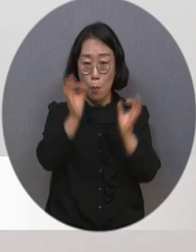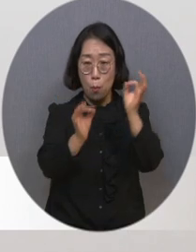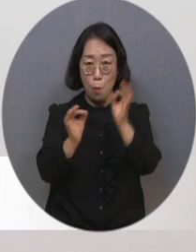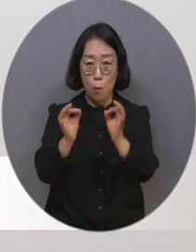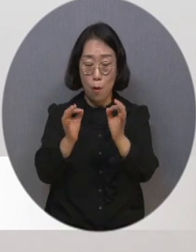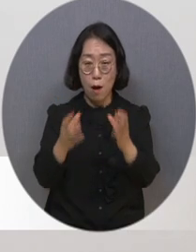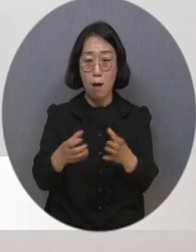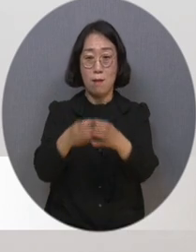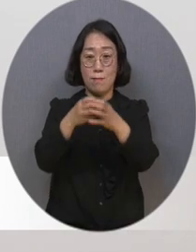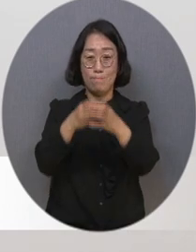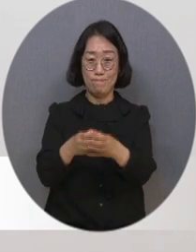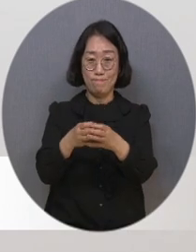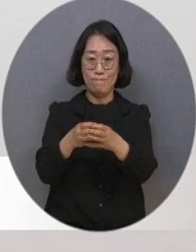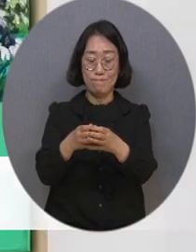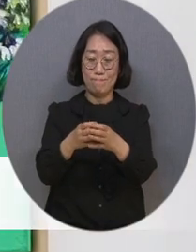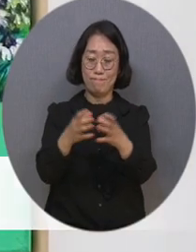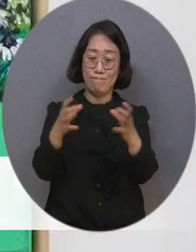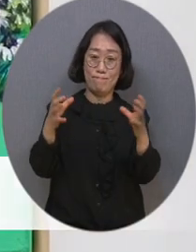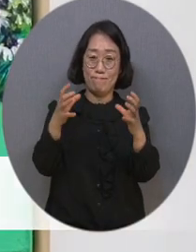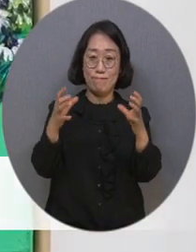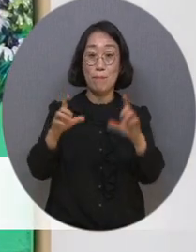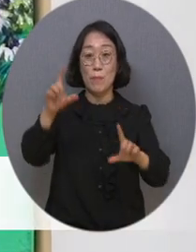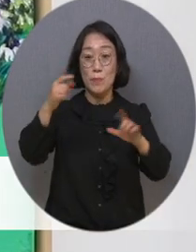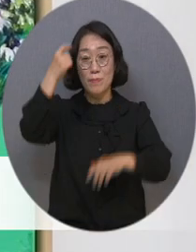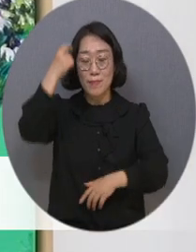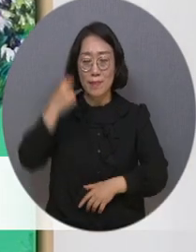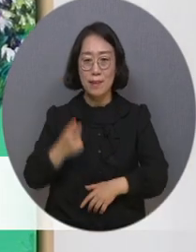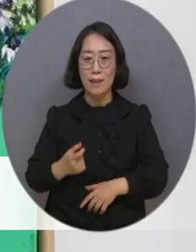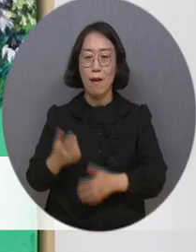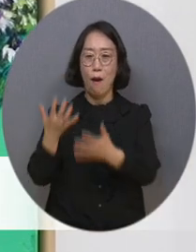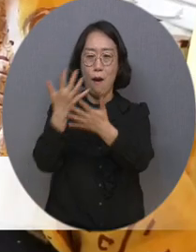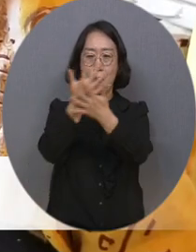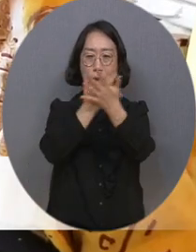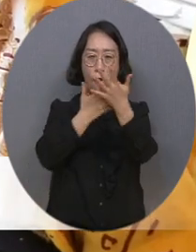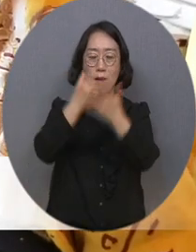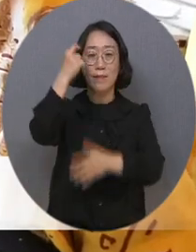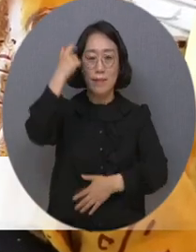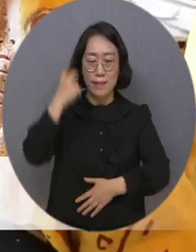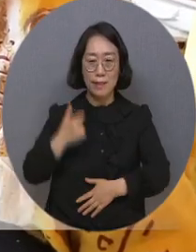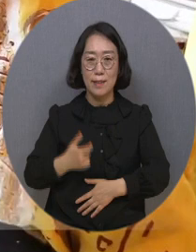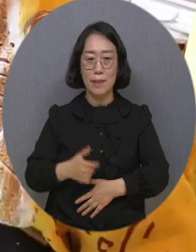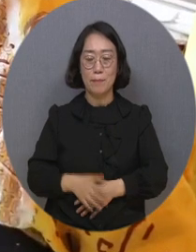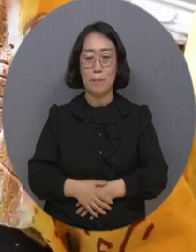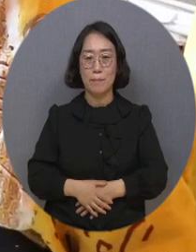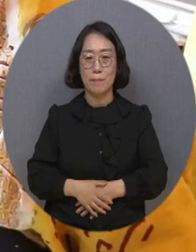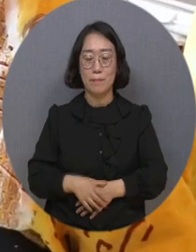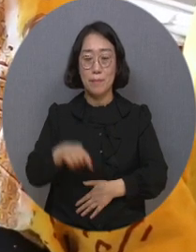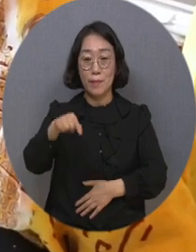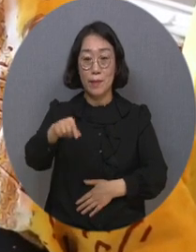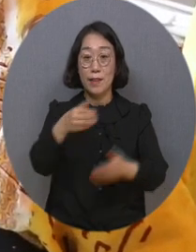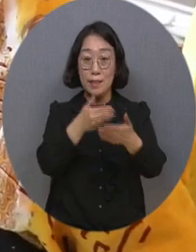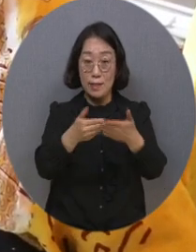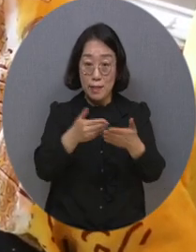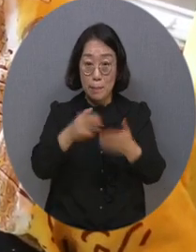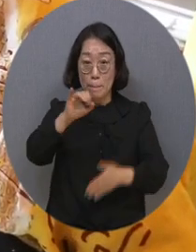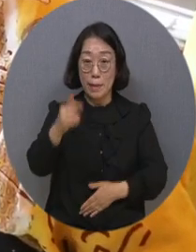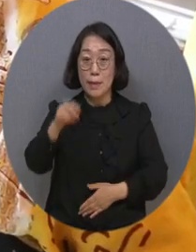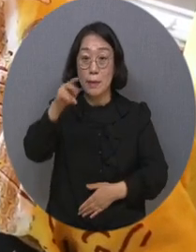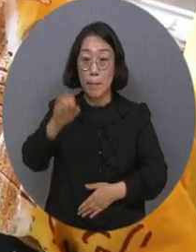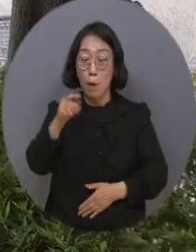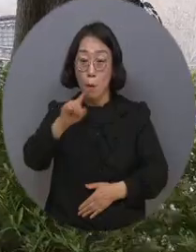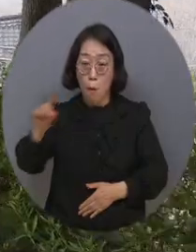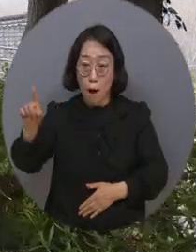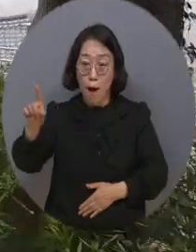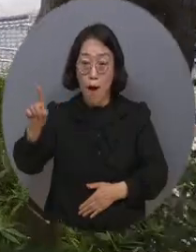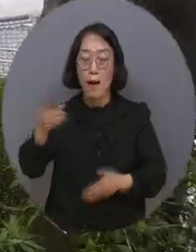한아름의 북괴처럼 보여지며 신비롭게 느껴집니다 정원 속에서 꽃을 그리는 민명화 작가의